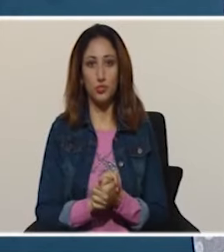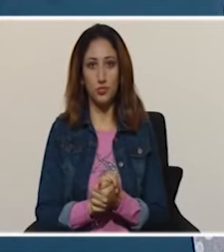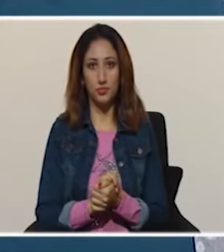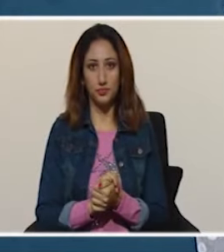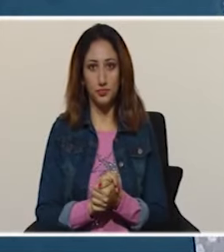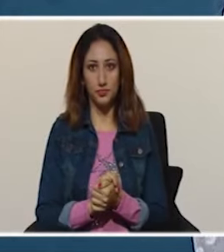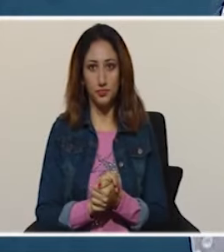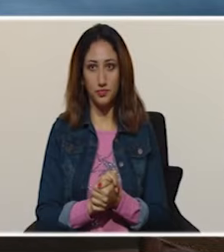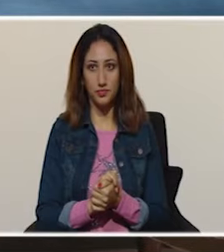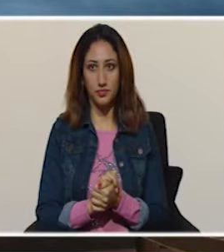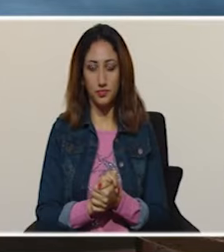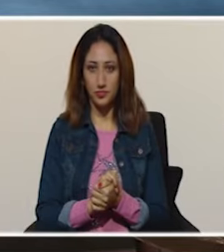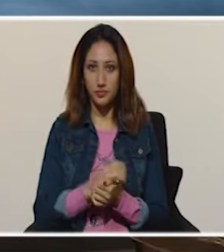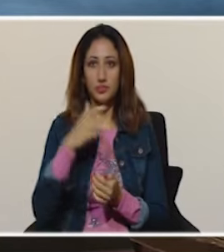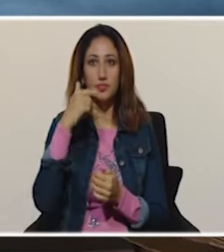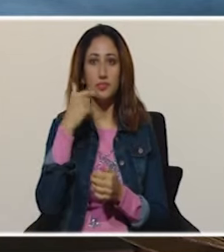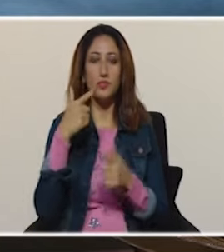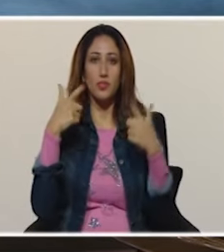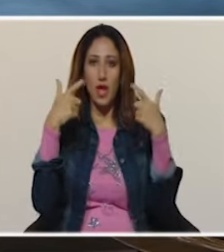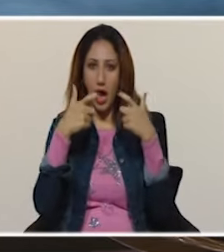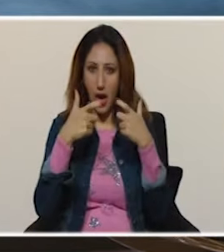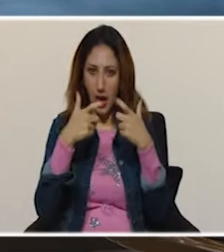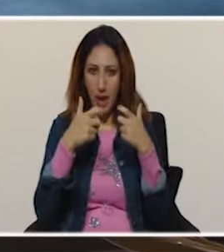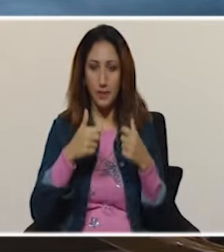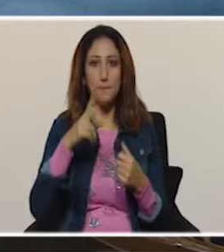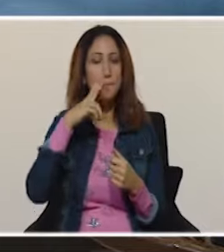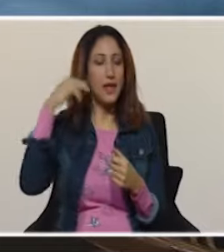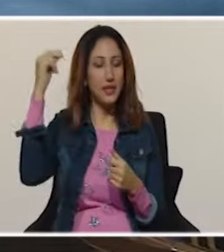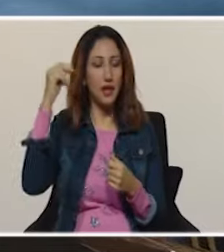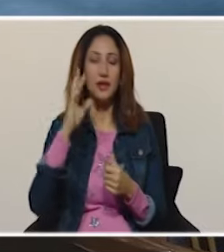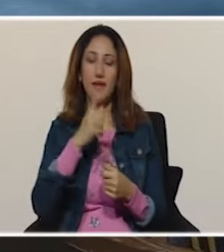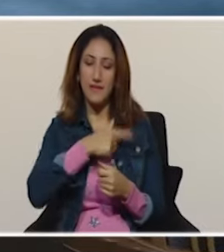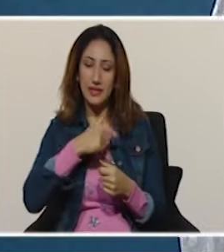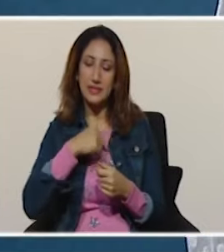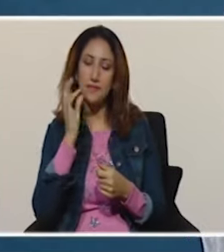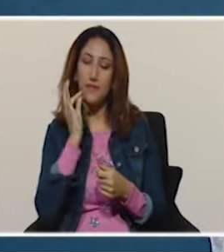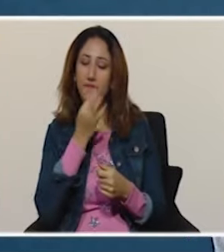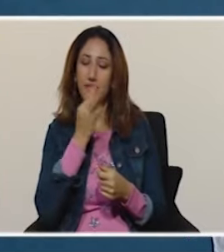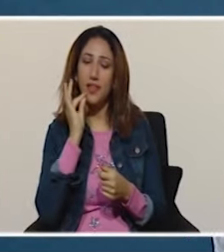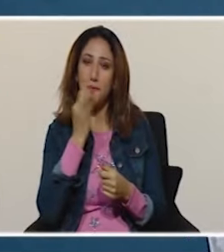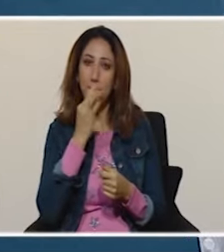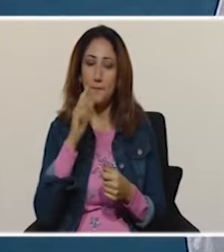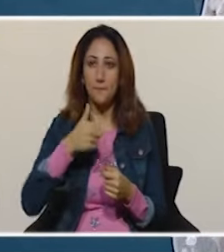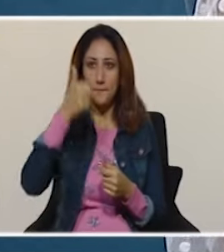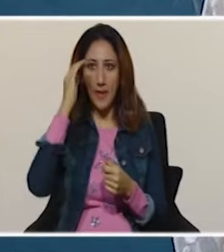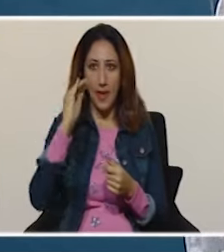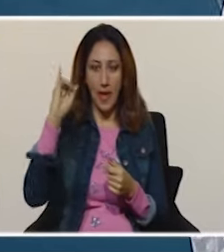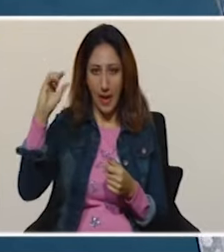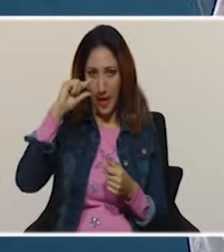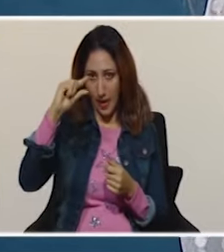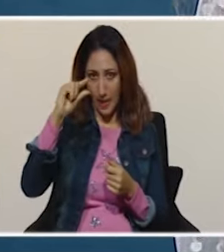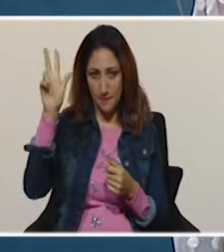فما زال حرب إيطاليا والروسية مش قادرة أنساها ولا حد نسيها. ثانك يو احمد السقا على الروسيه.